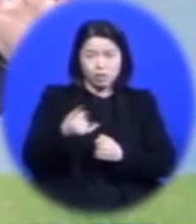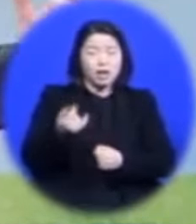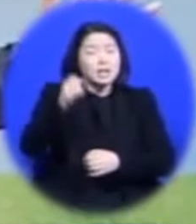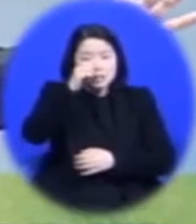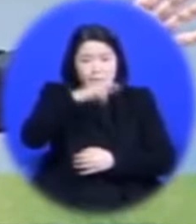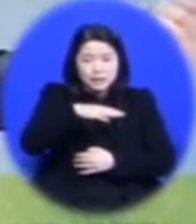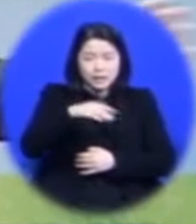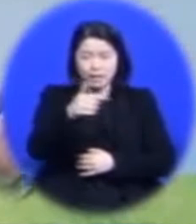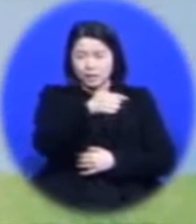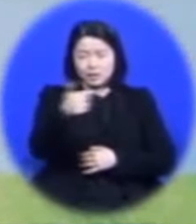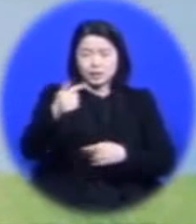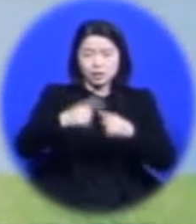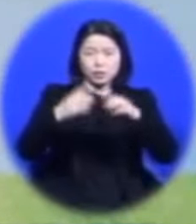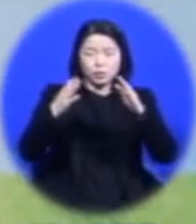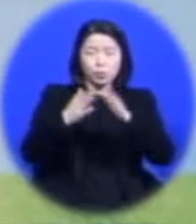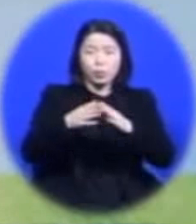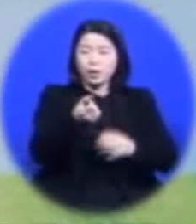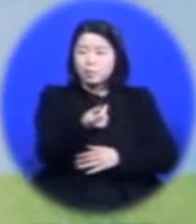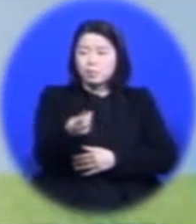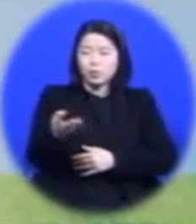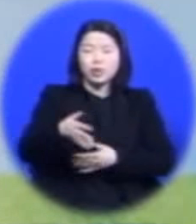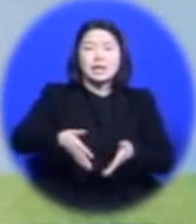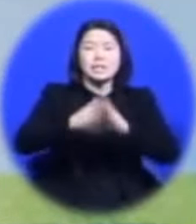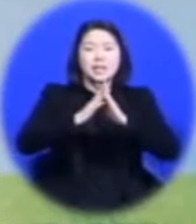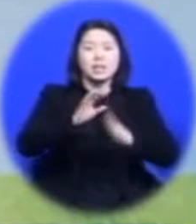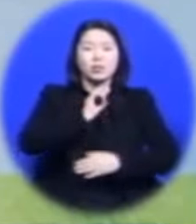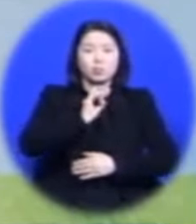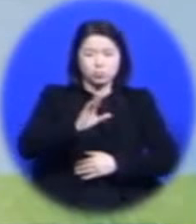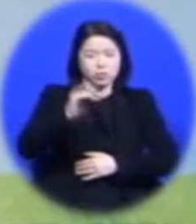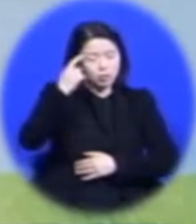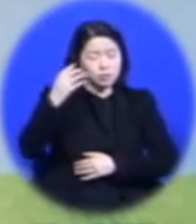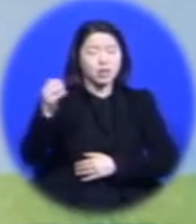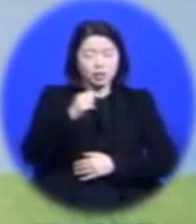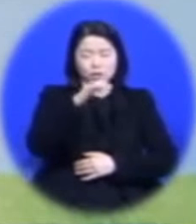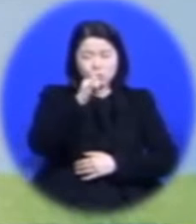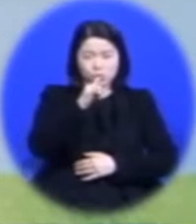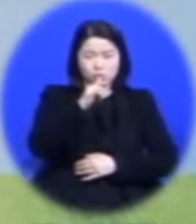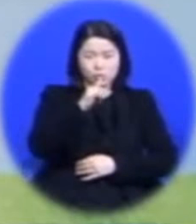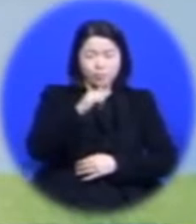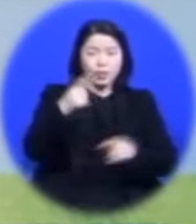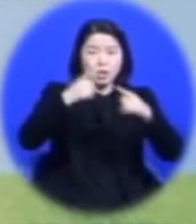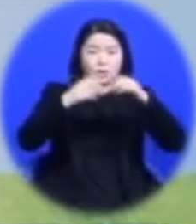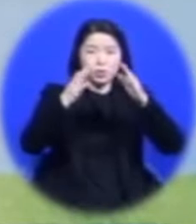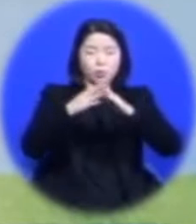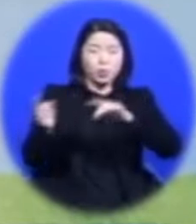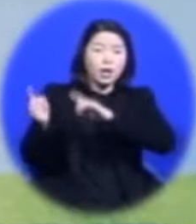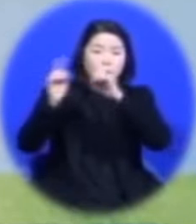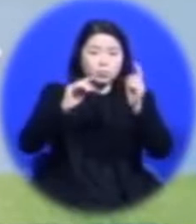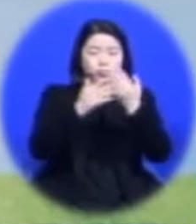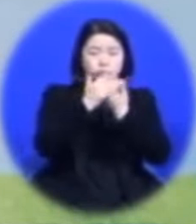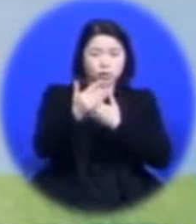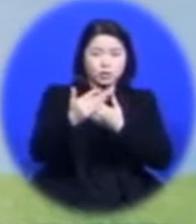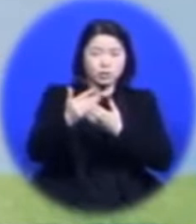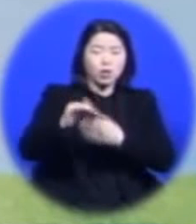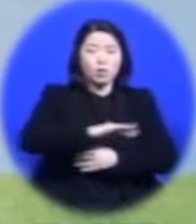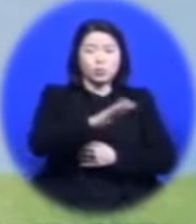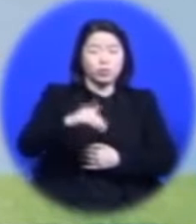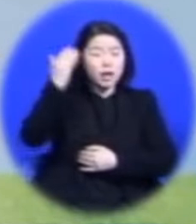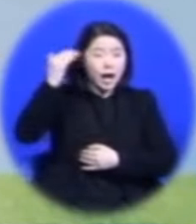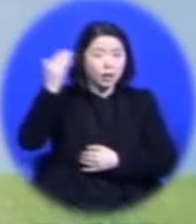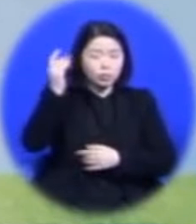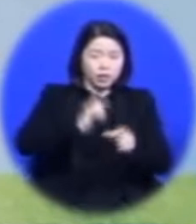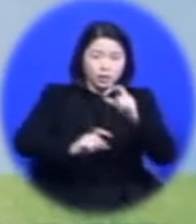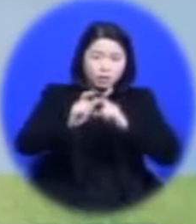큰 교회가 몇 개가 더 생긴 것뿐이죠 아 교회가 부흥이 돼서 우리나라가 더 정직해지고